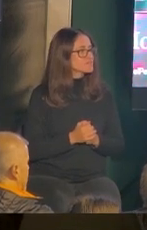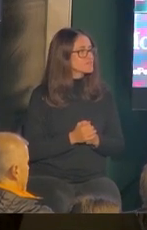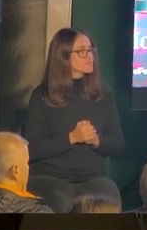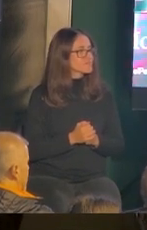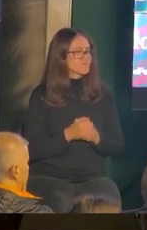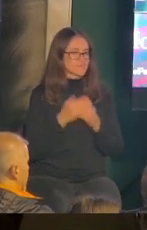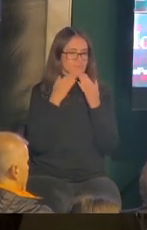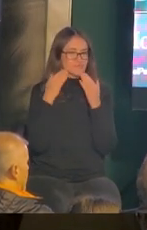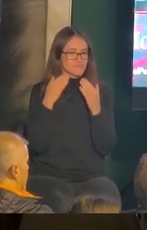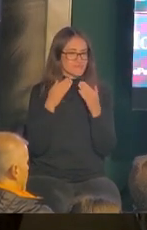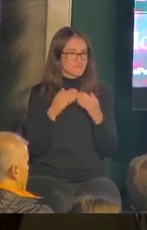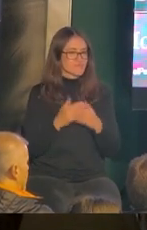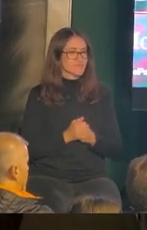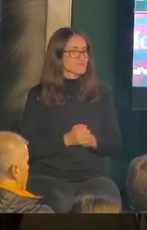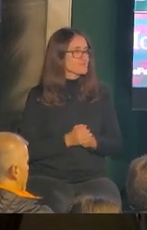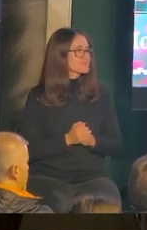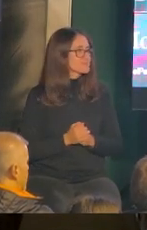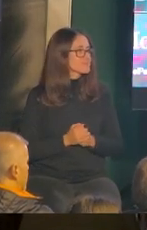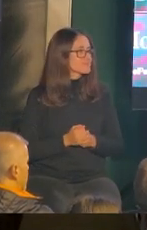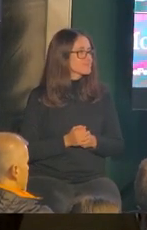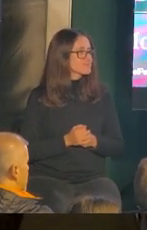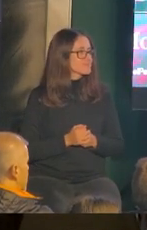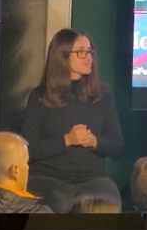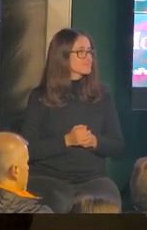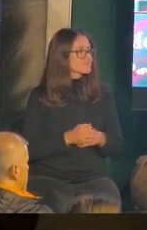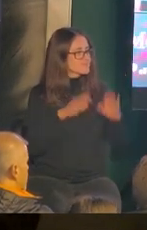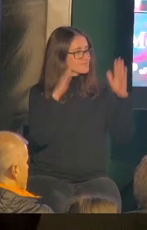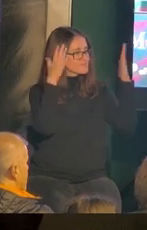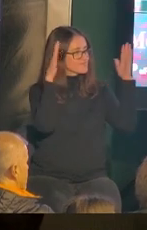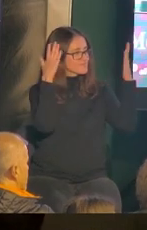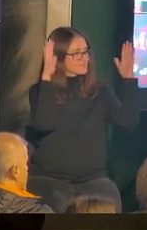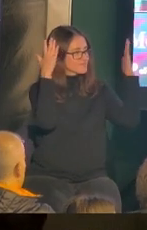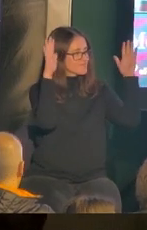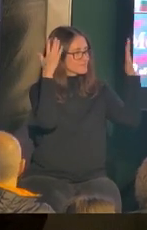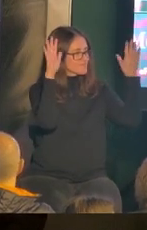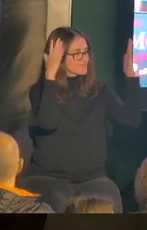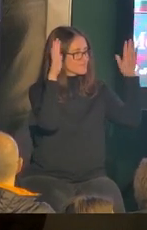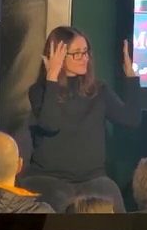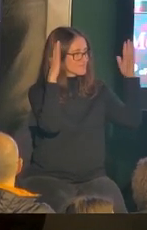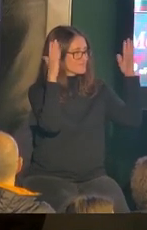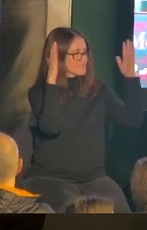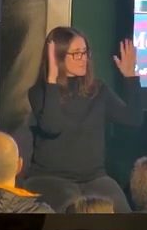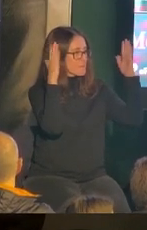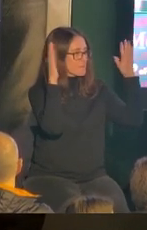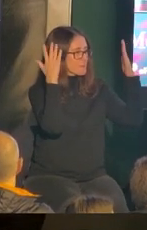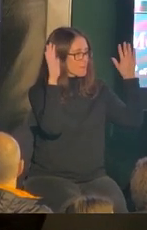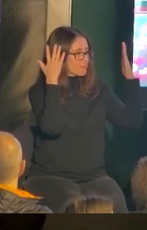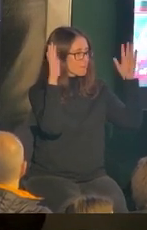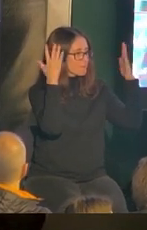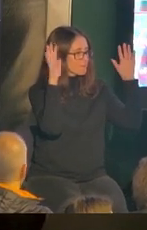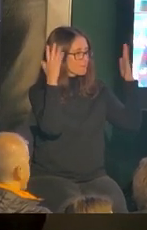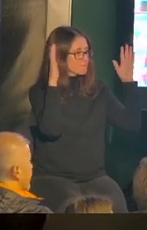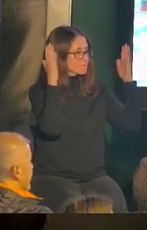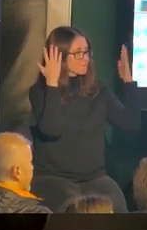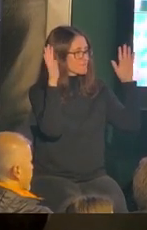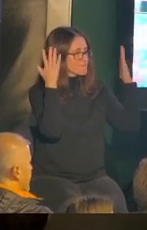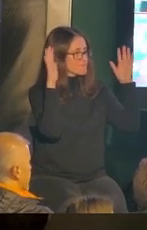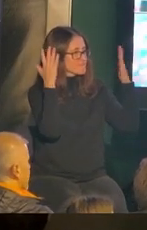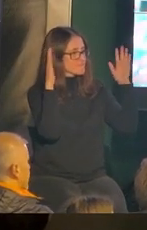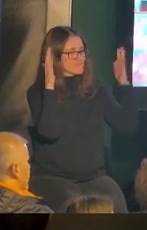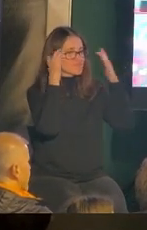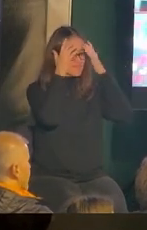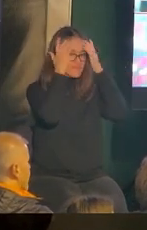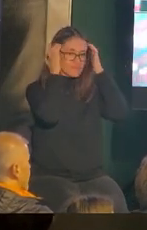Moltes gràcies. Merci. Gràcies a vosaltres. Merci. Una foto?